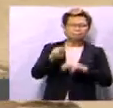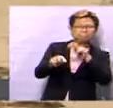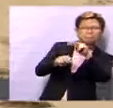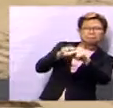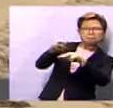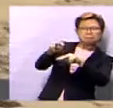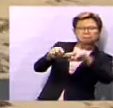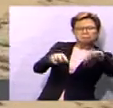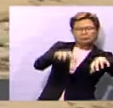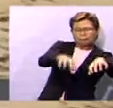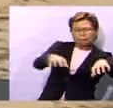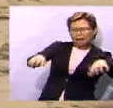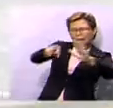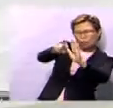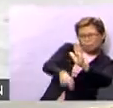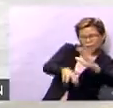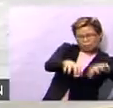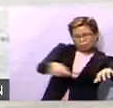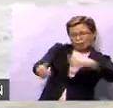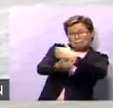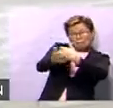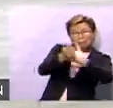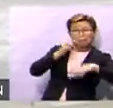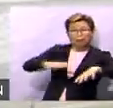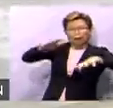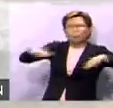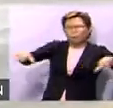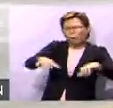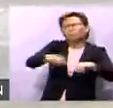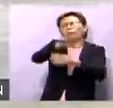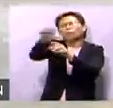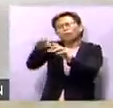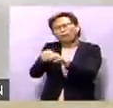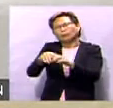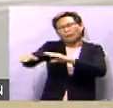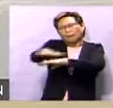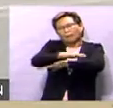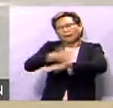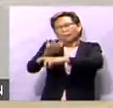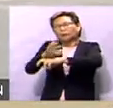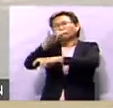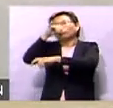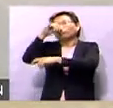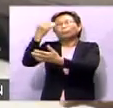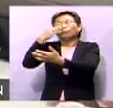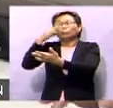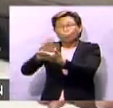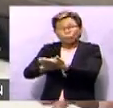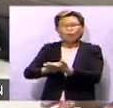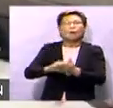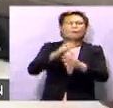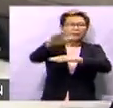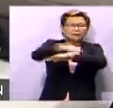Pemantauan di beberapa lokasi rendah yang berisiko banjir dijalankan termasuk di Pantai Batu Buruk, Pantai Tok